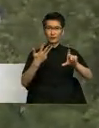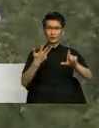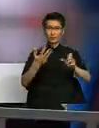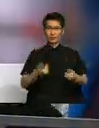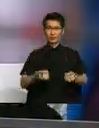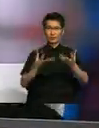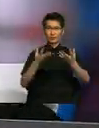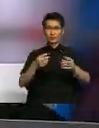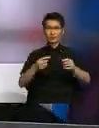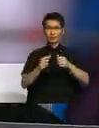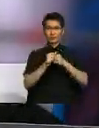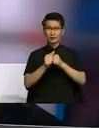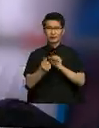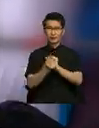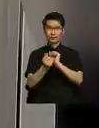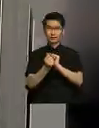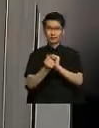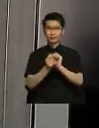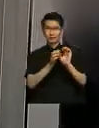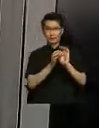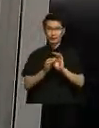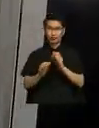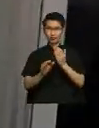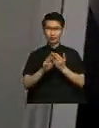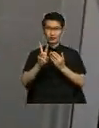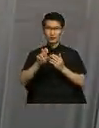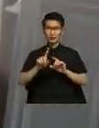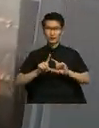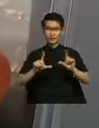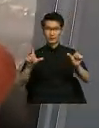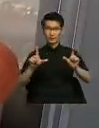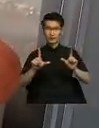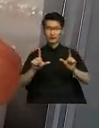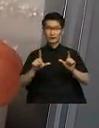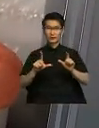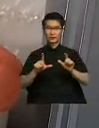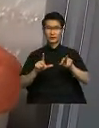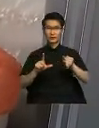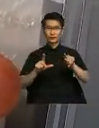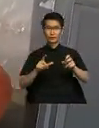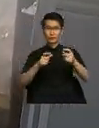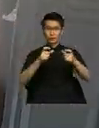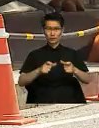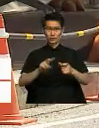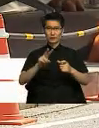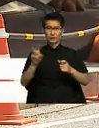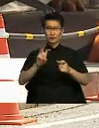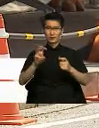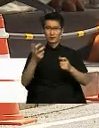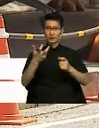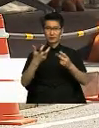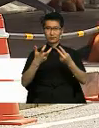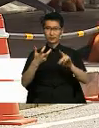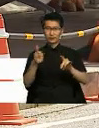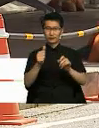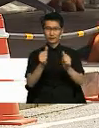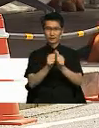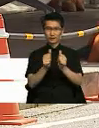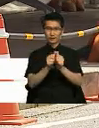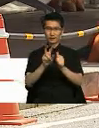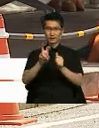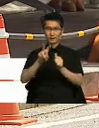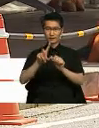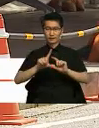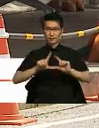따른 감염 소식도 이어졌습니다 지난 21일에는 선동에 살고 있는 70대 남성 1명이 22일에는